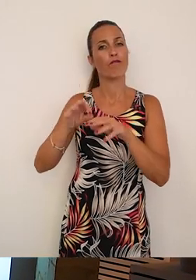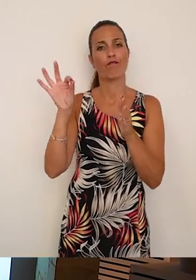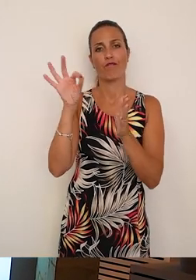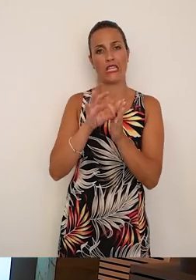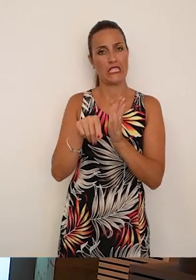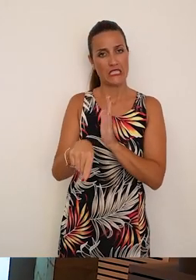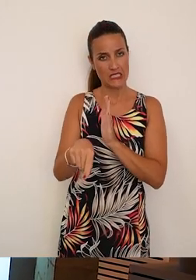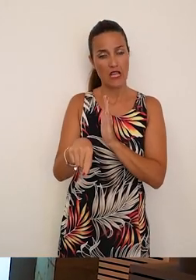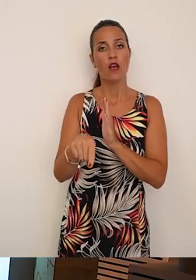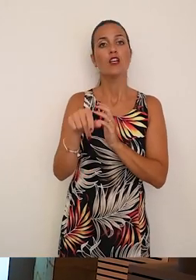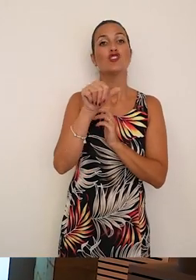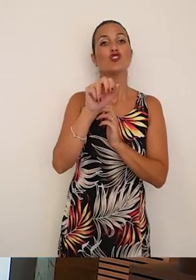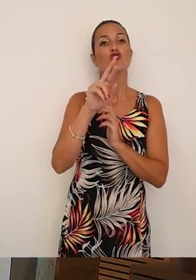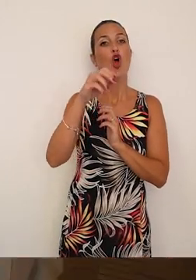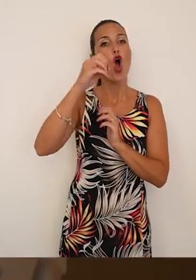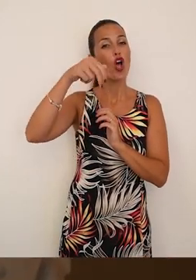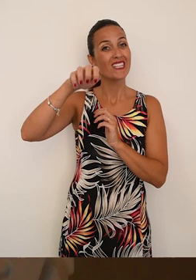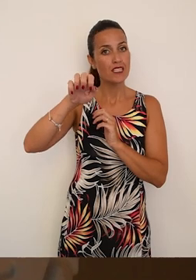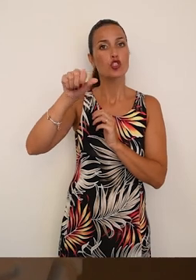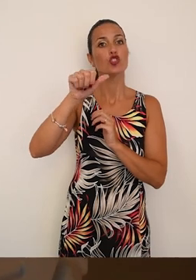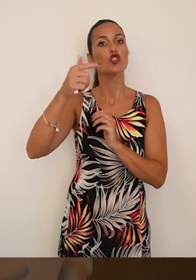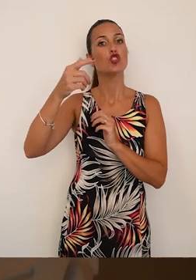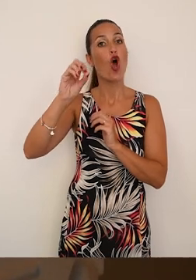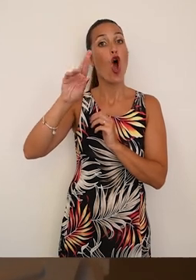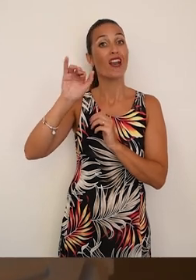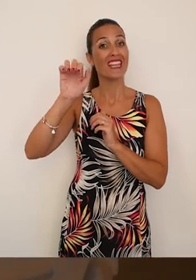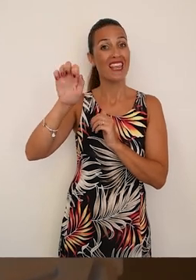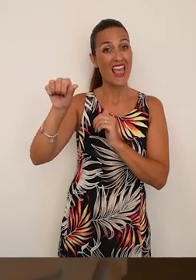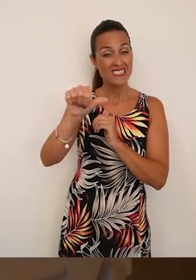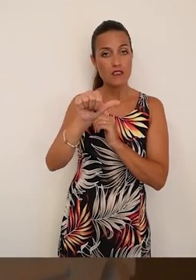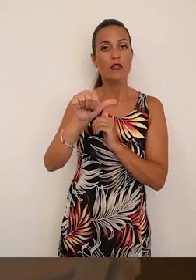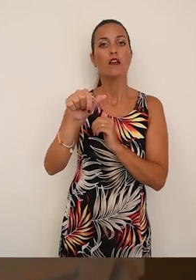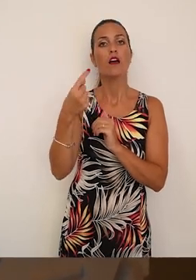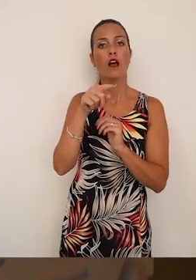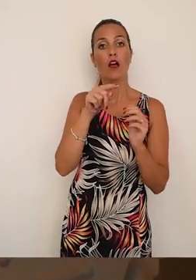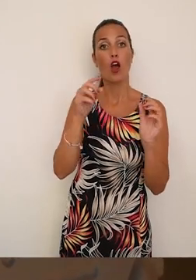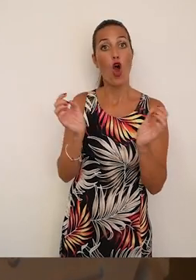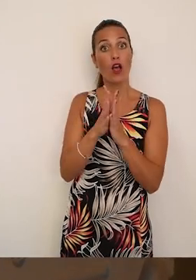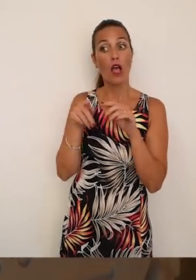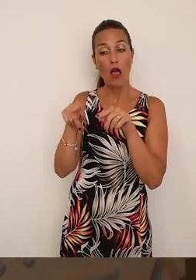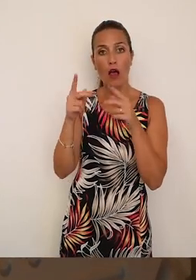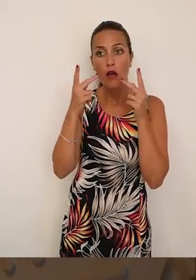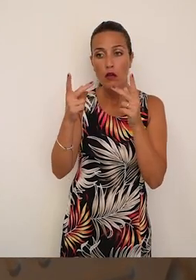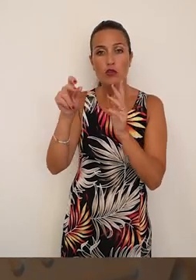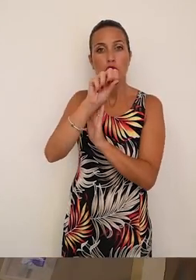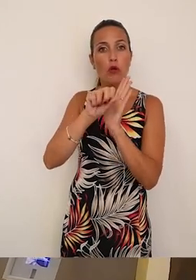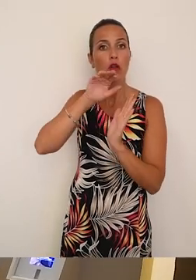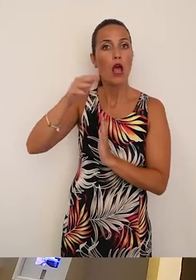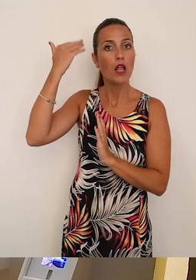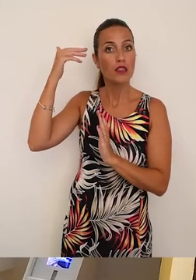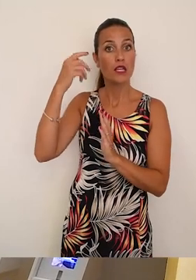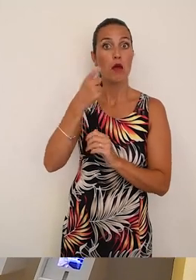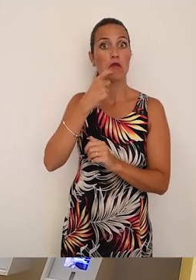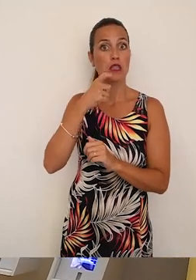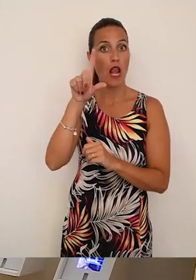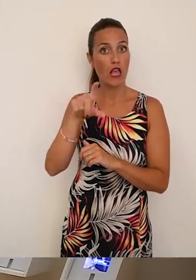Stories. Si tratta di un viaggio culturale e artistico nella cultura della pietra leccese e delle pietre di Puglia, dove sono